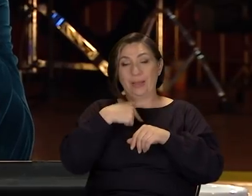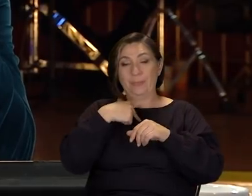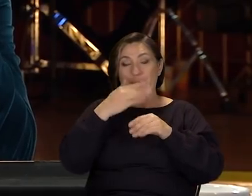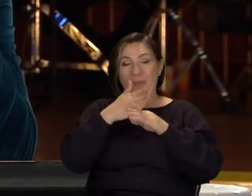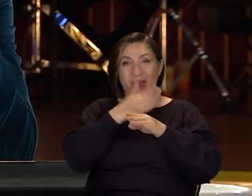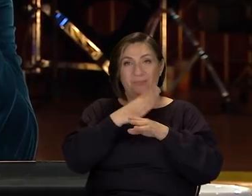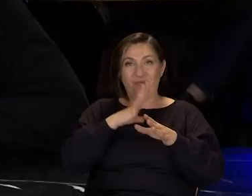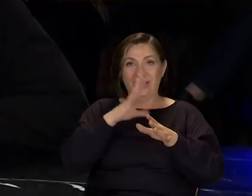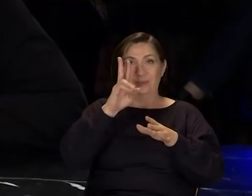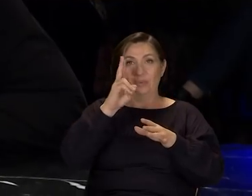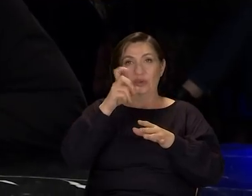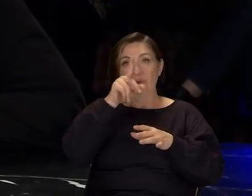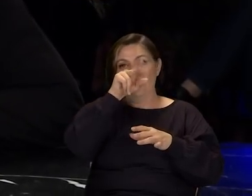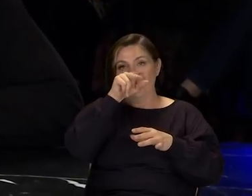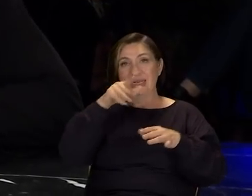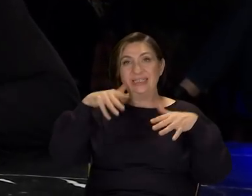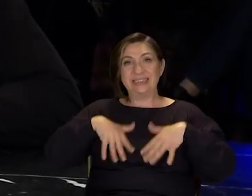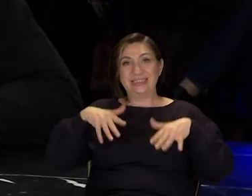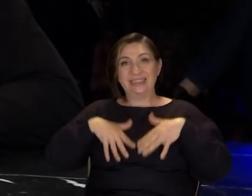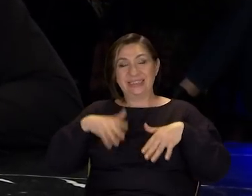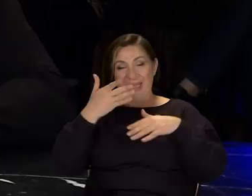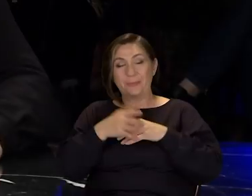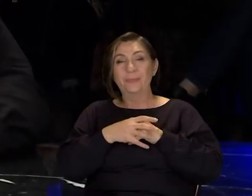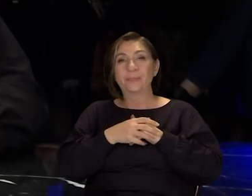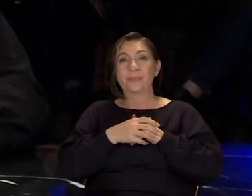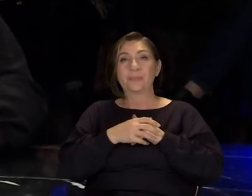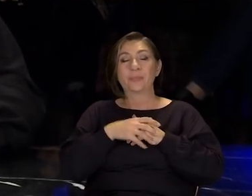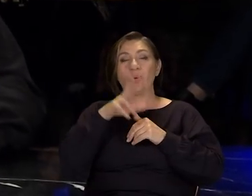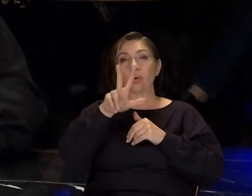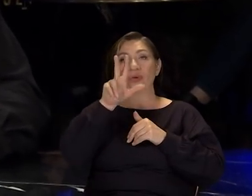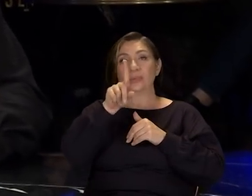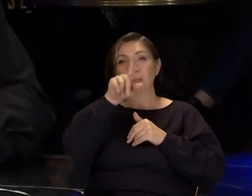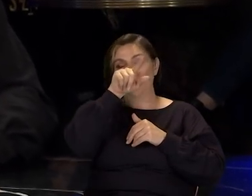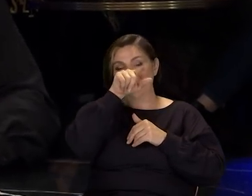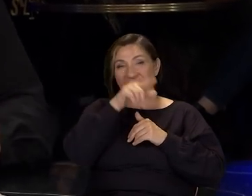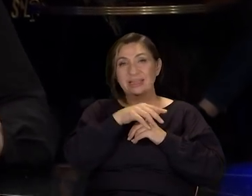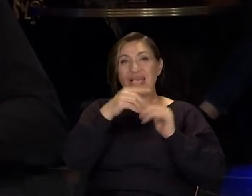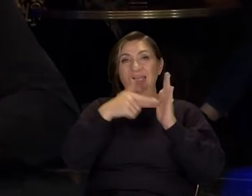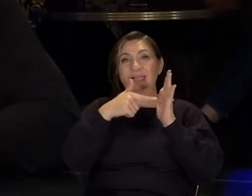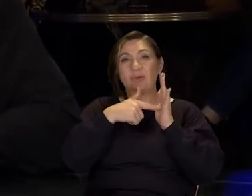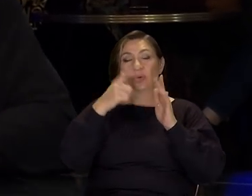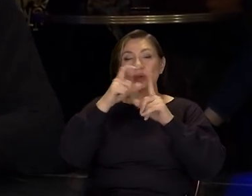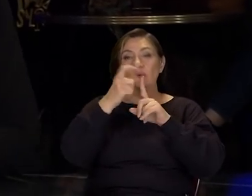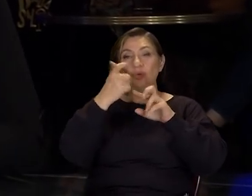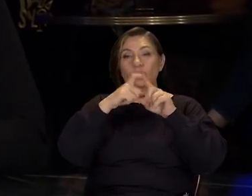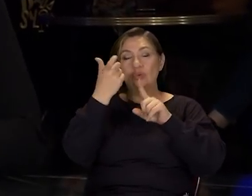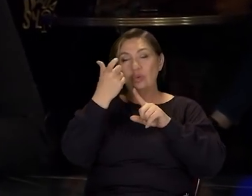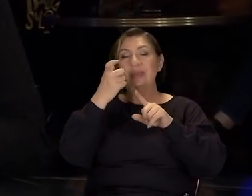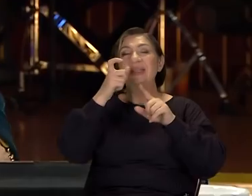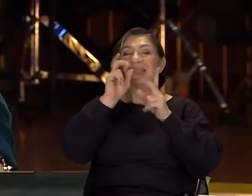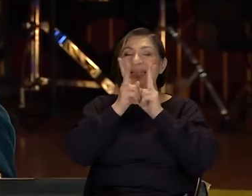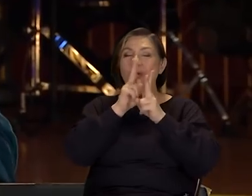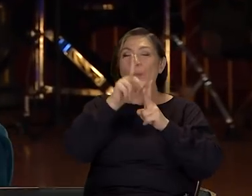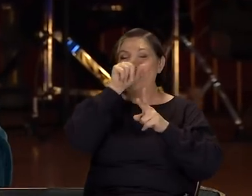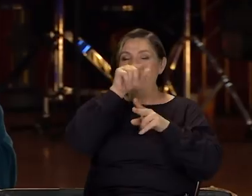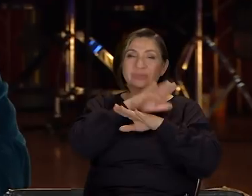memleketim var. 29 Mart'ta Rize pazar günü. Ve 31 Mart'ta da Kadıköy Duru Tiyatro'yla çok Mart